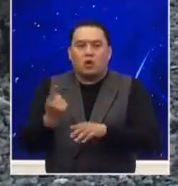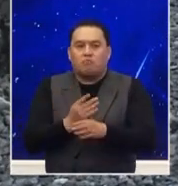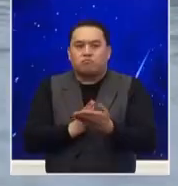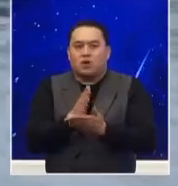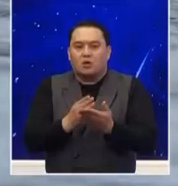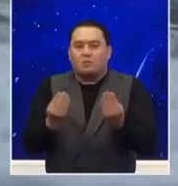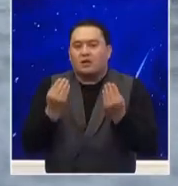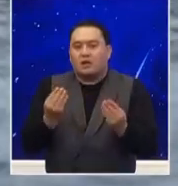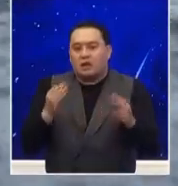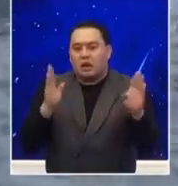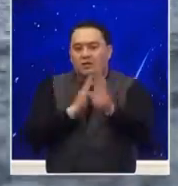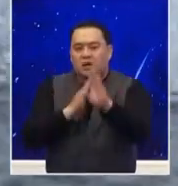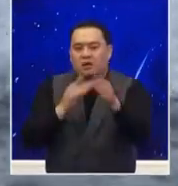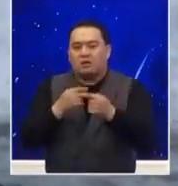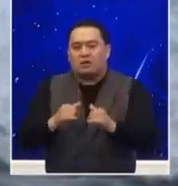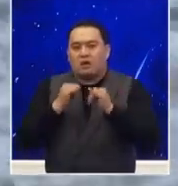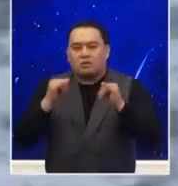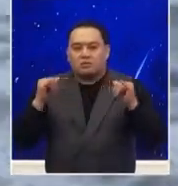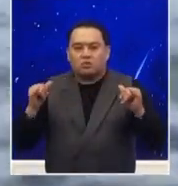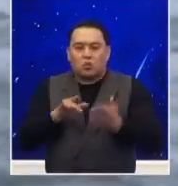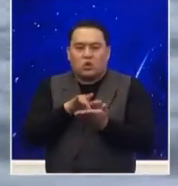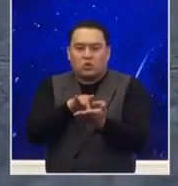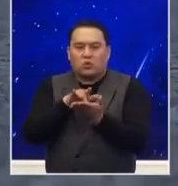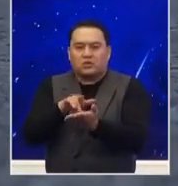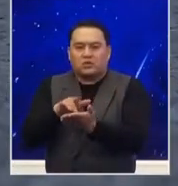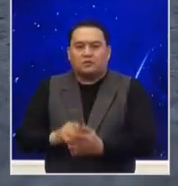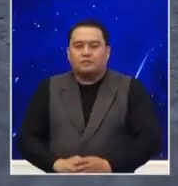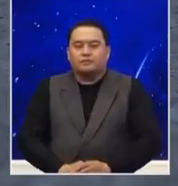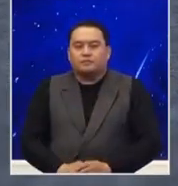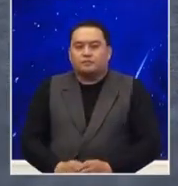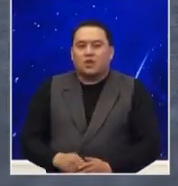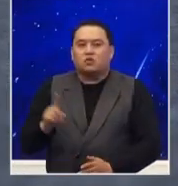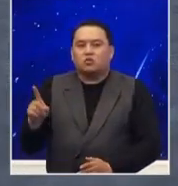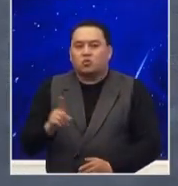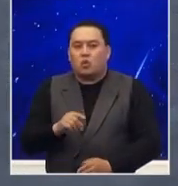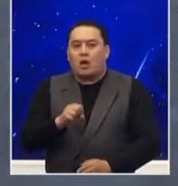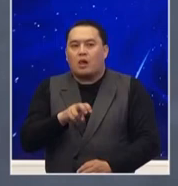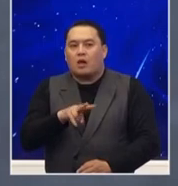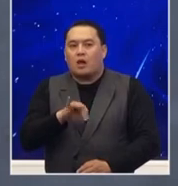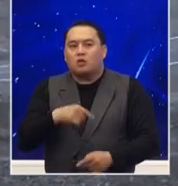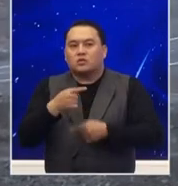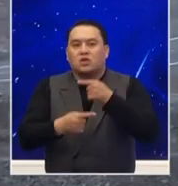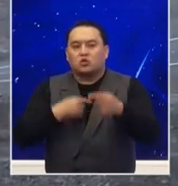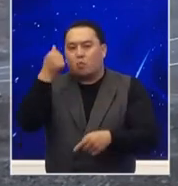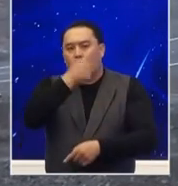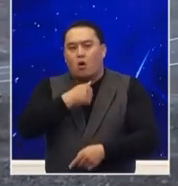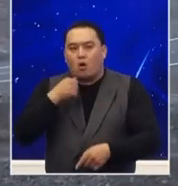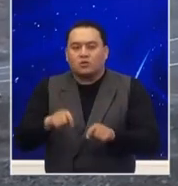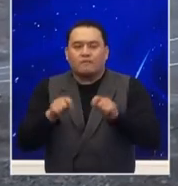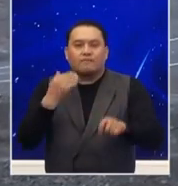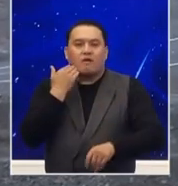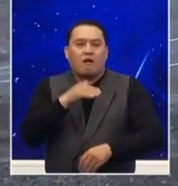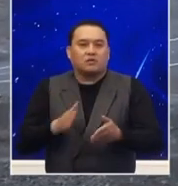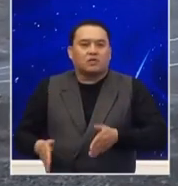послужит прекрасным подспорьем в развитии туристического кластера региона. Тем более, что близ Алаколя уже в следующем году появятся